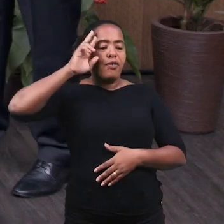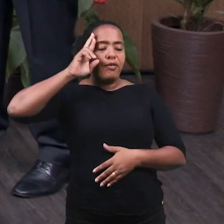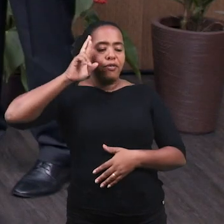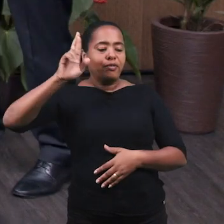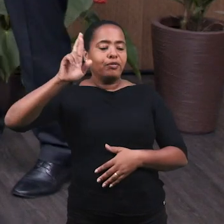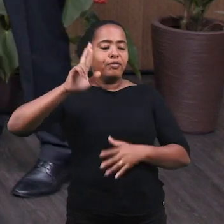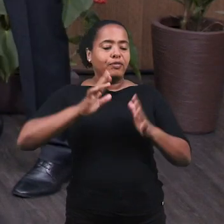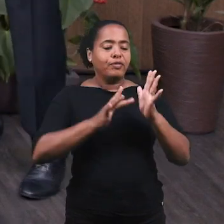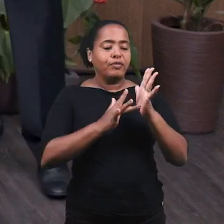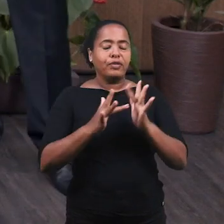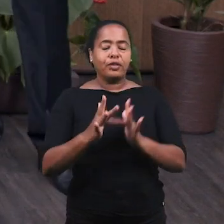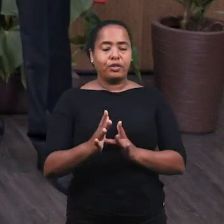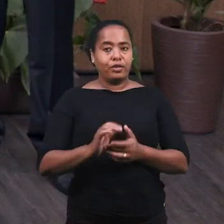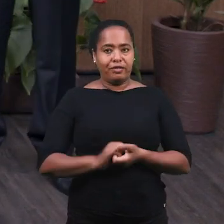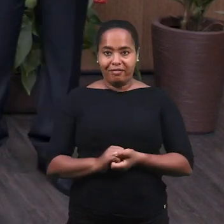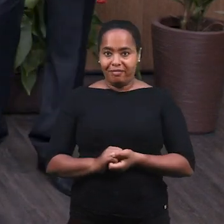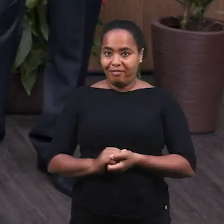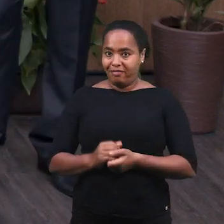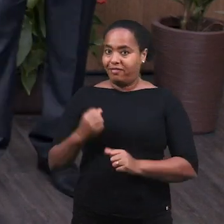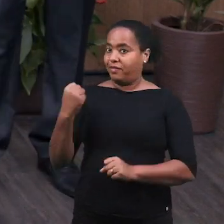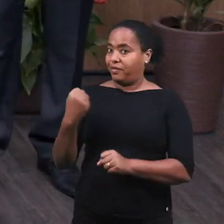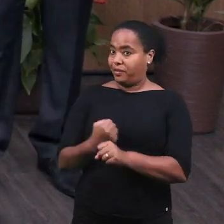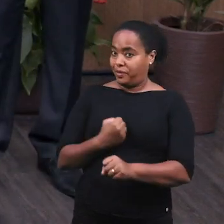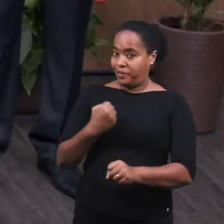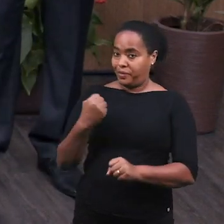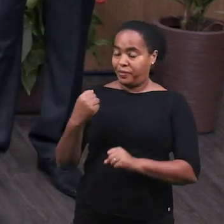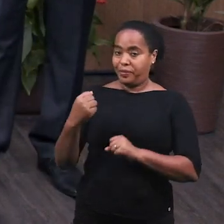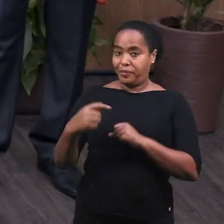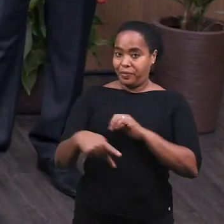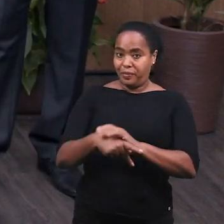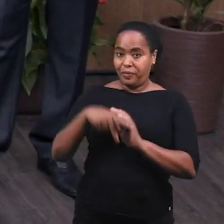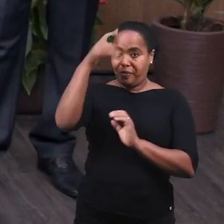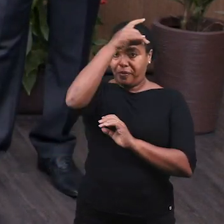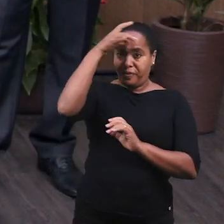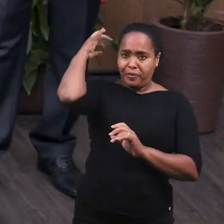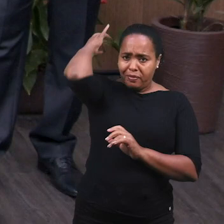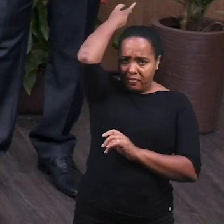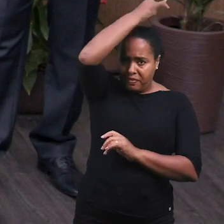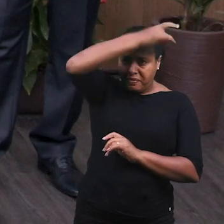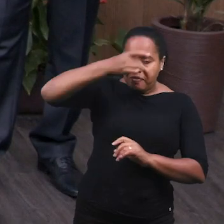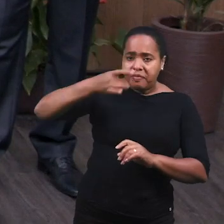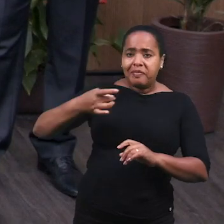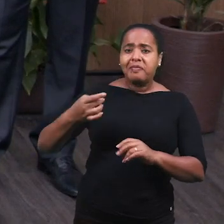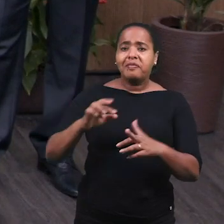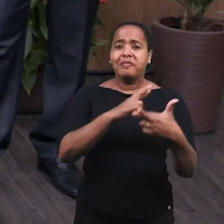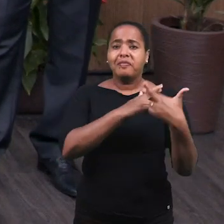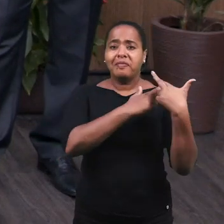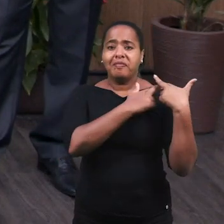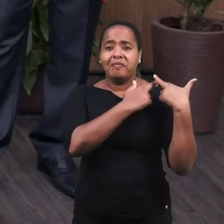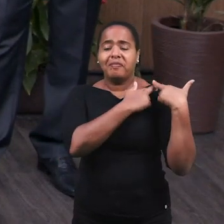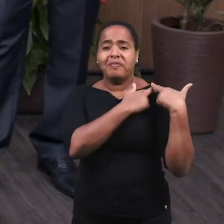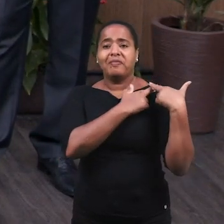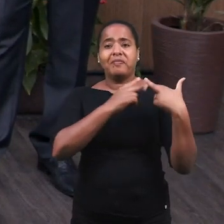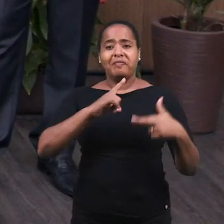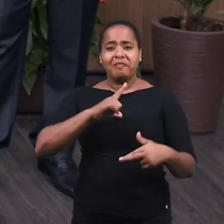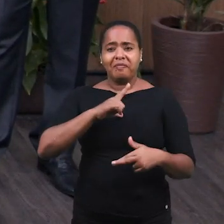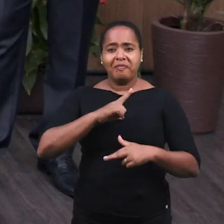«Я Иисус, которого ты гонишь». И работа Духа Святого, возлюбленные,